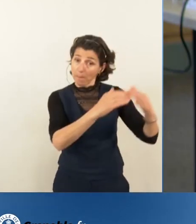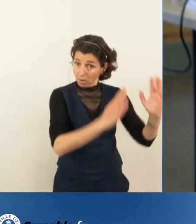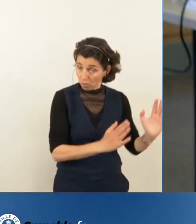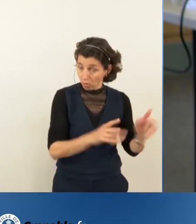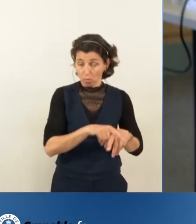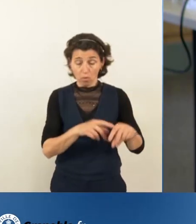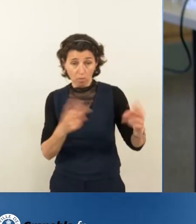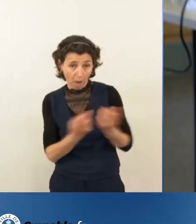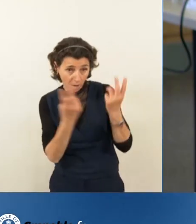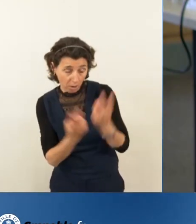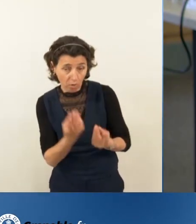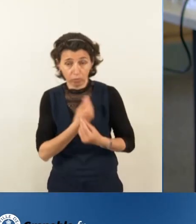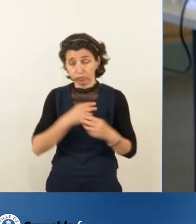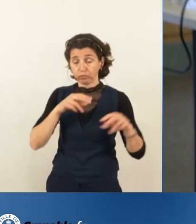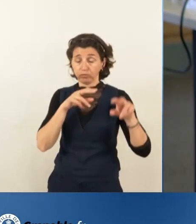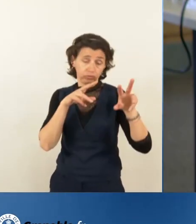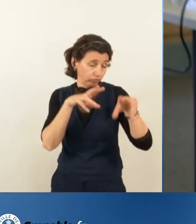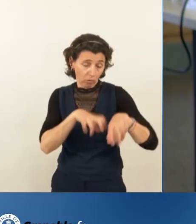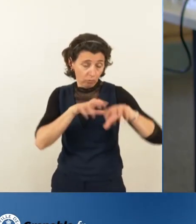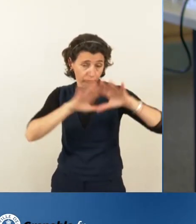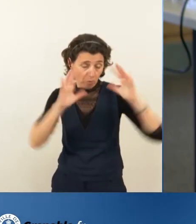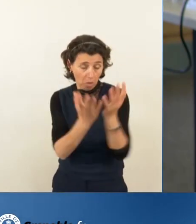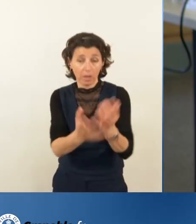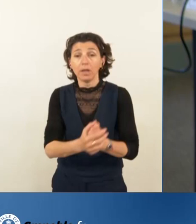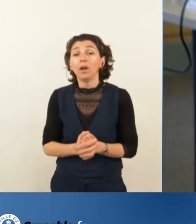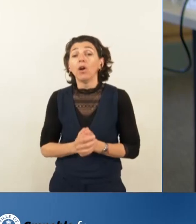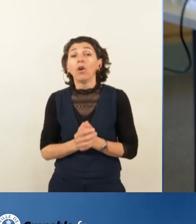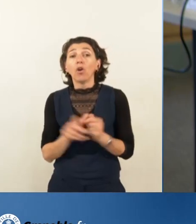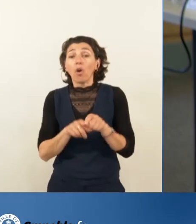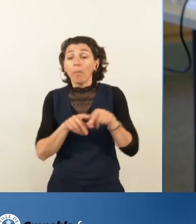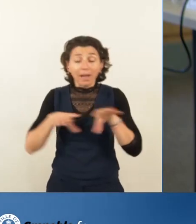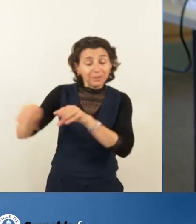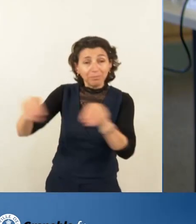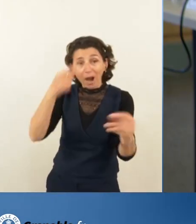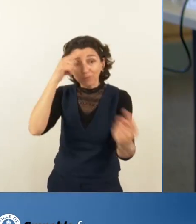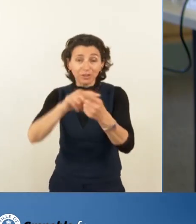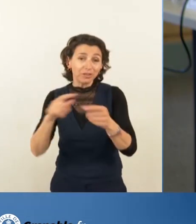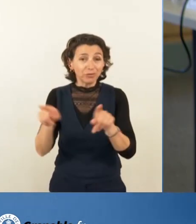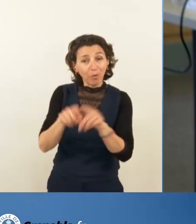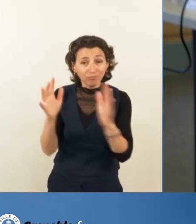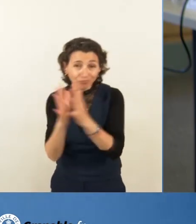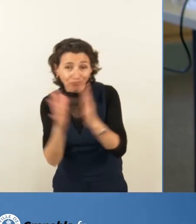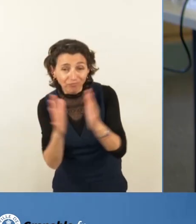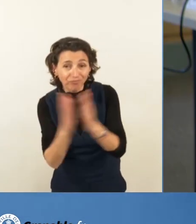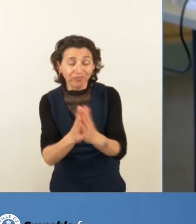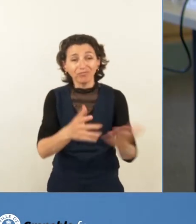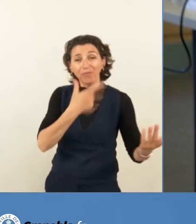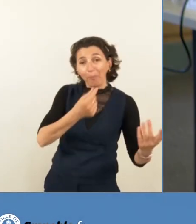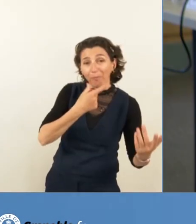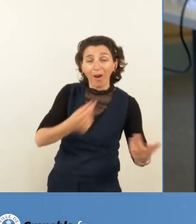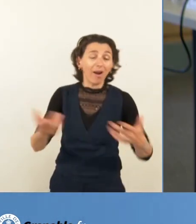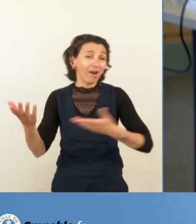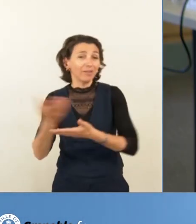les parcs les jardins à faire partie des espaces de familiarité et de quotidienneté des grenobloises et des grenobles bibliothèque